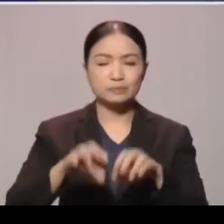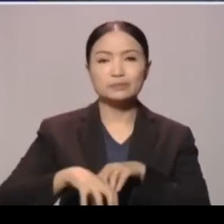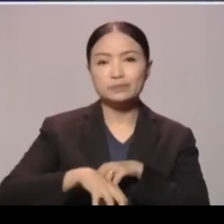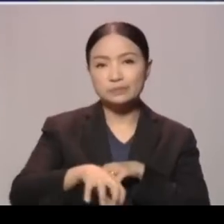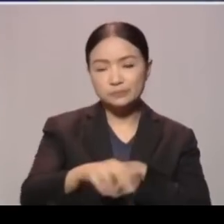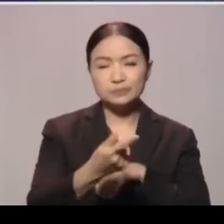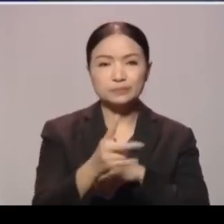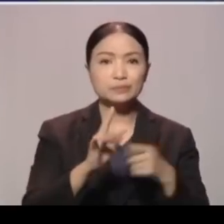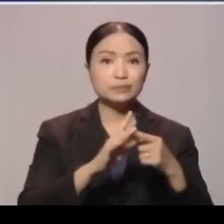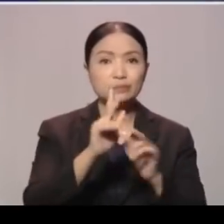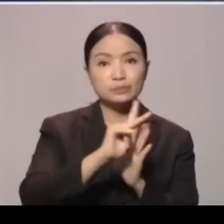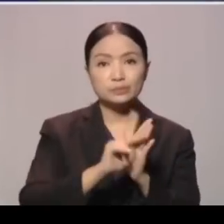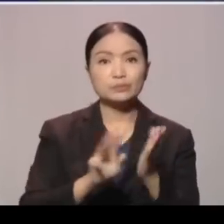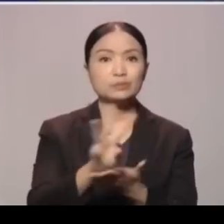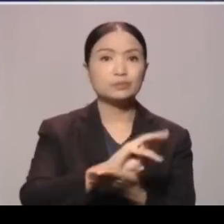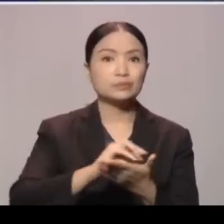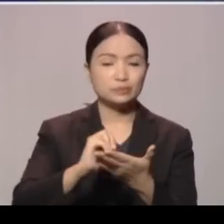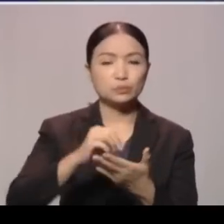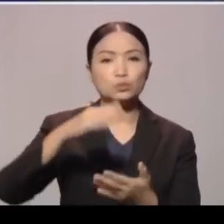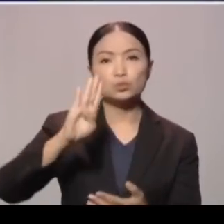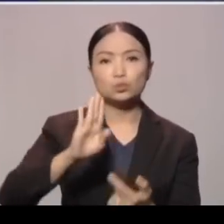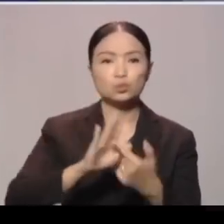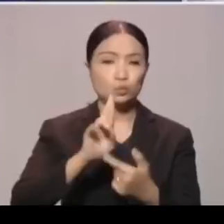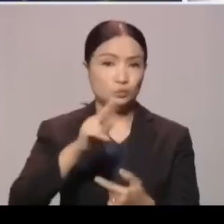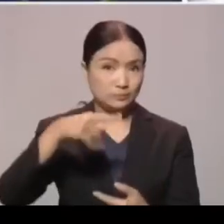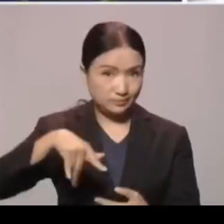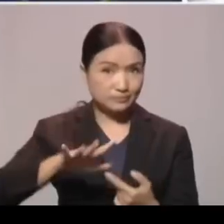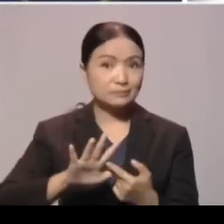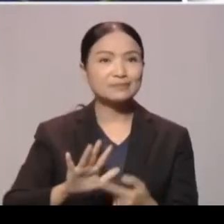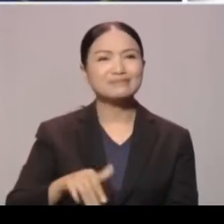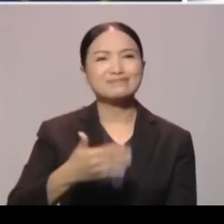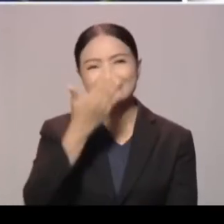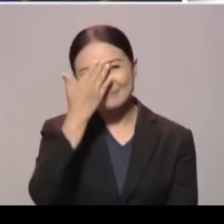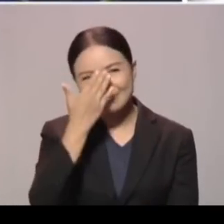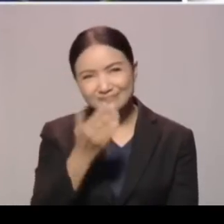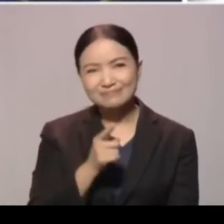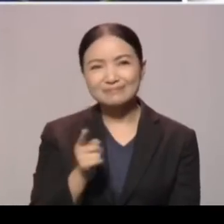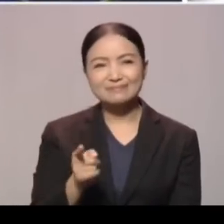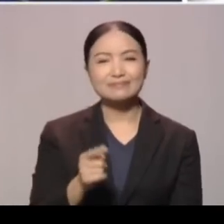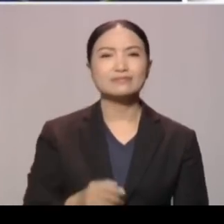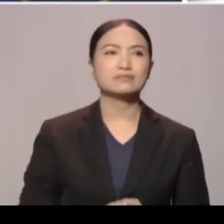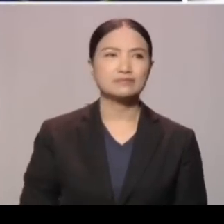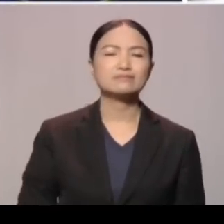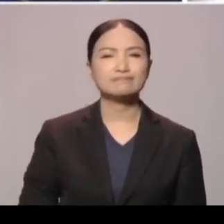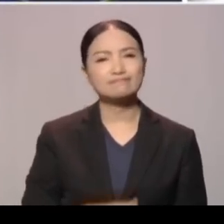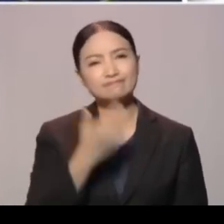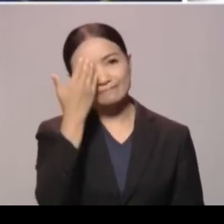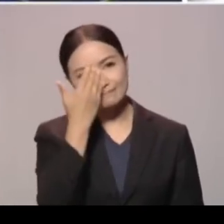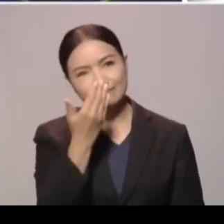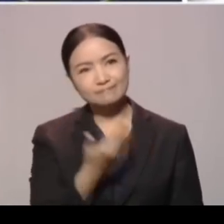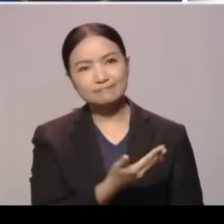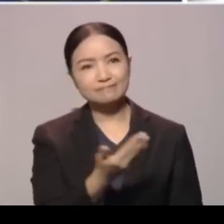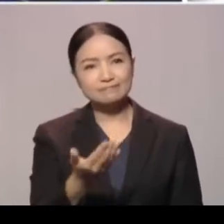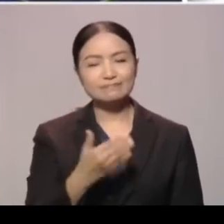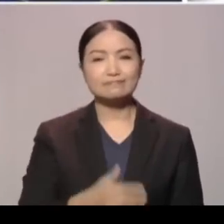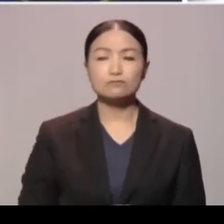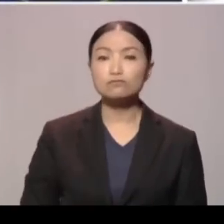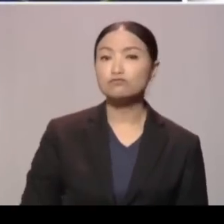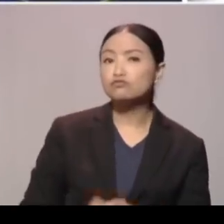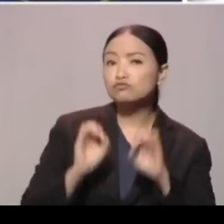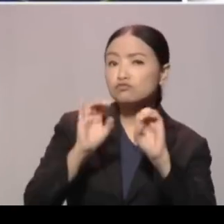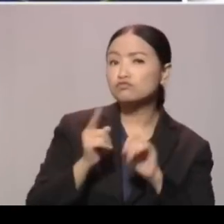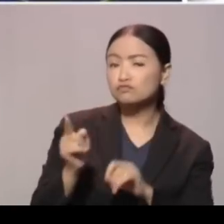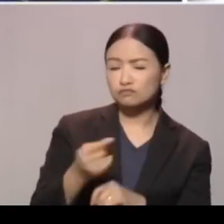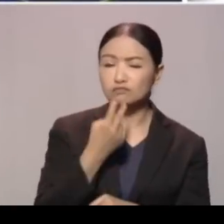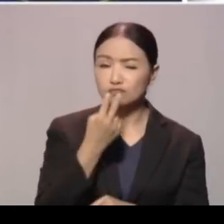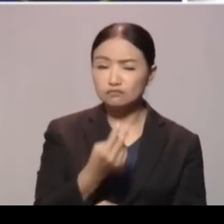ตร์และนิติศาสตร์มหาวิทยาลัยบูรพาอาจารย์อยู่ในสายกับเราแล้วนะคะสวัสดีค่ะอาจารย์คะ ครับสวัสดีครับทุกท่านครับ ค่ะอาจารย์คะตอนนี้เราจ